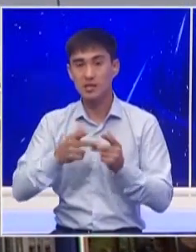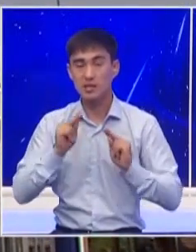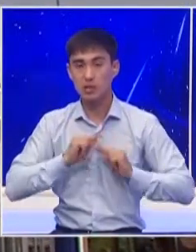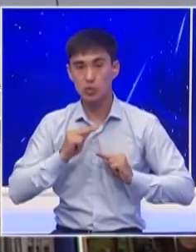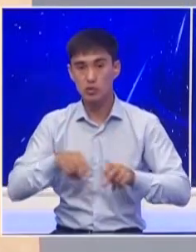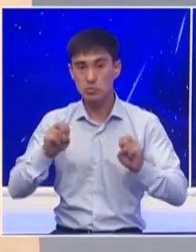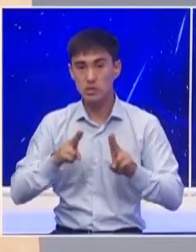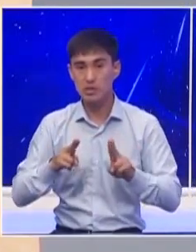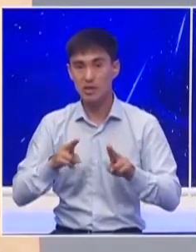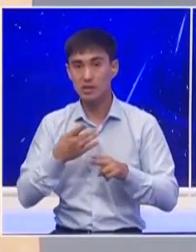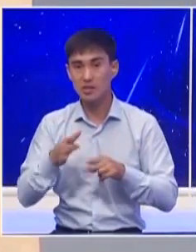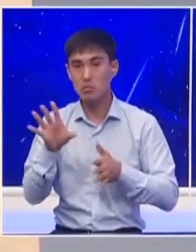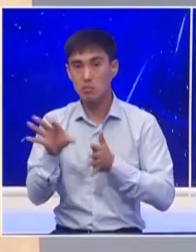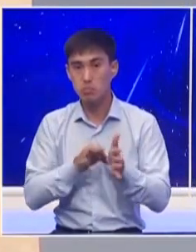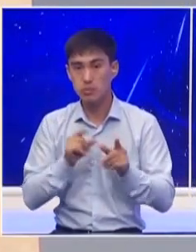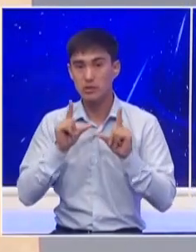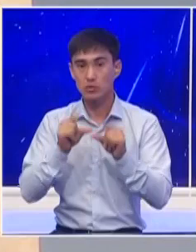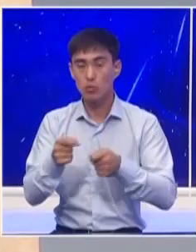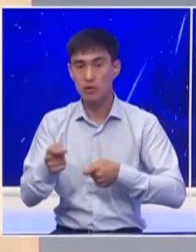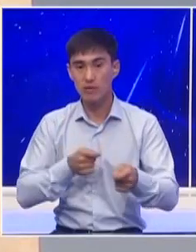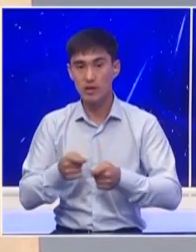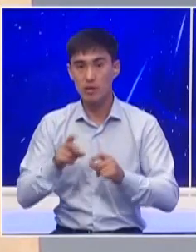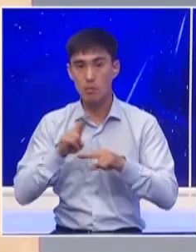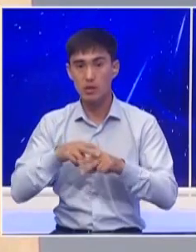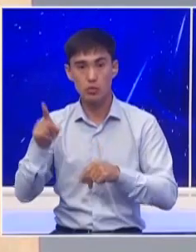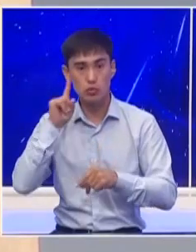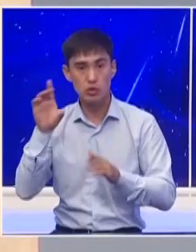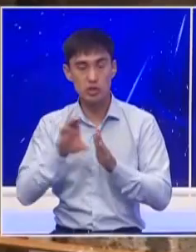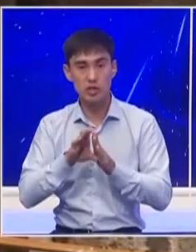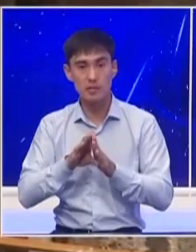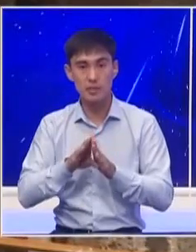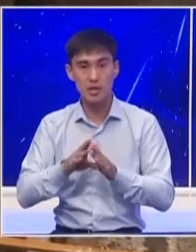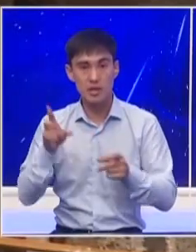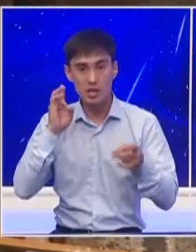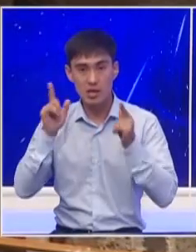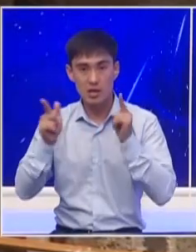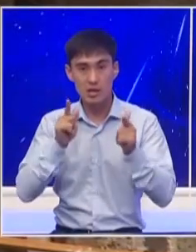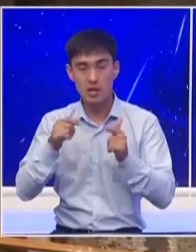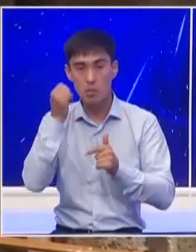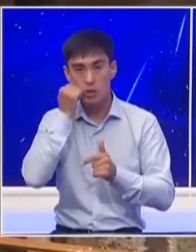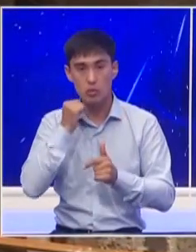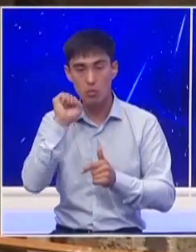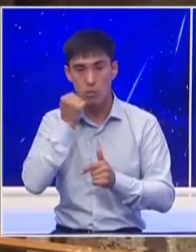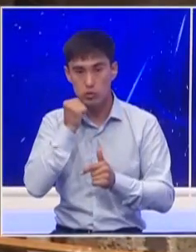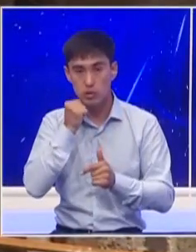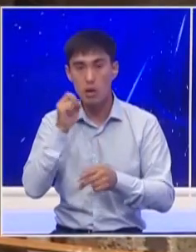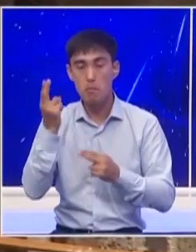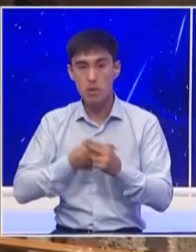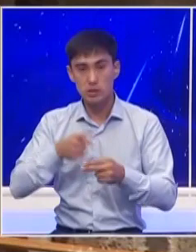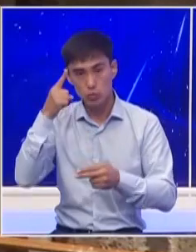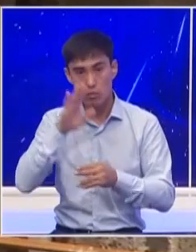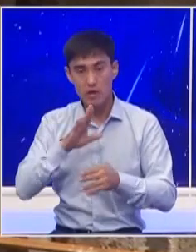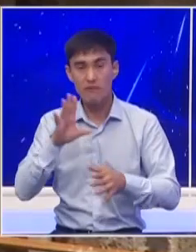сотрудников спецразделения быстрого реагирования управления полиции услышали душераздирающий крик пожилой бабушки. Без раздумий все